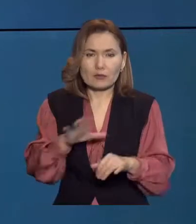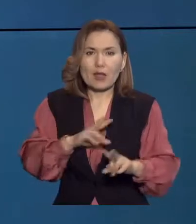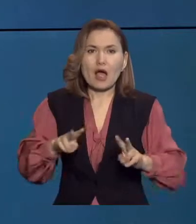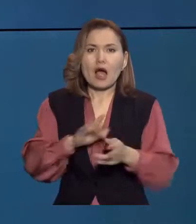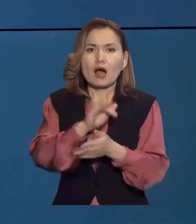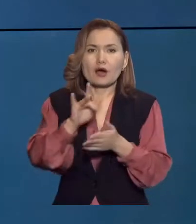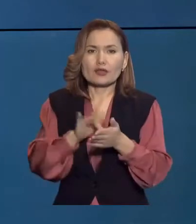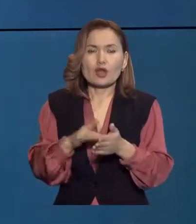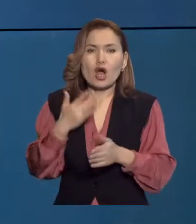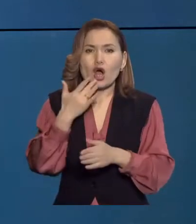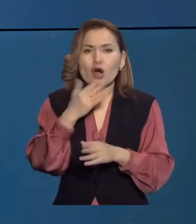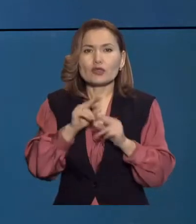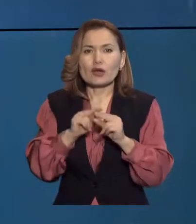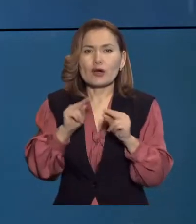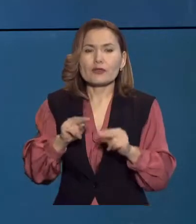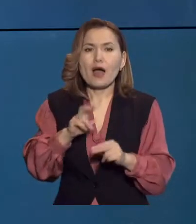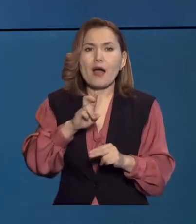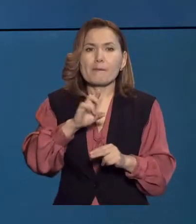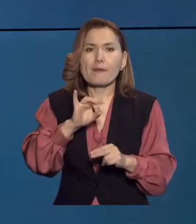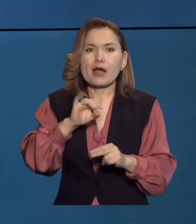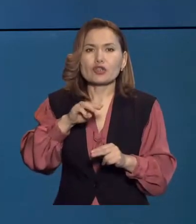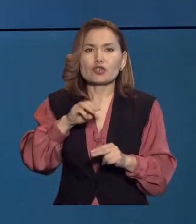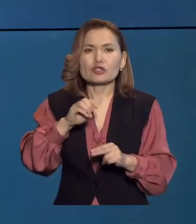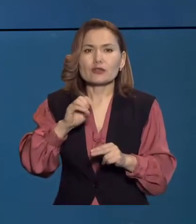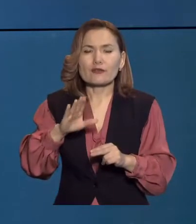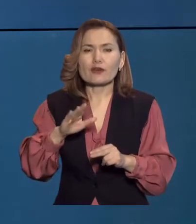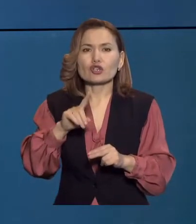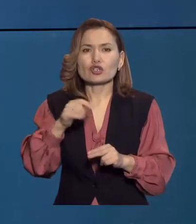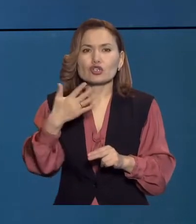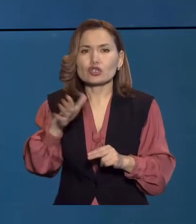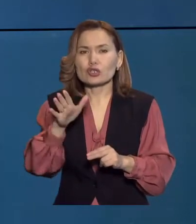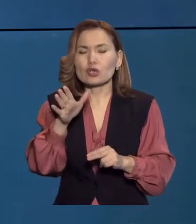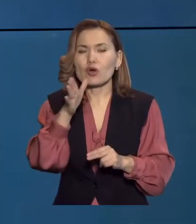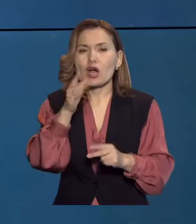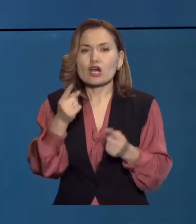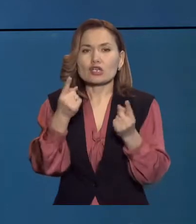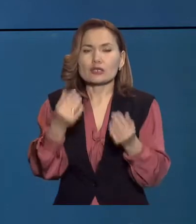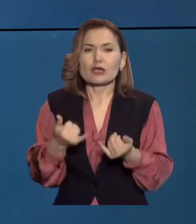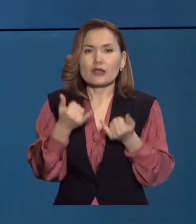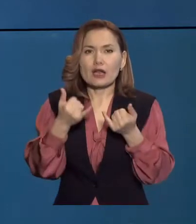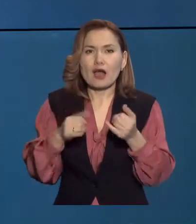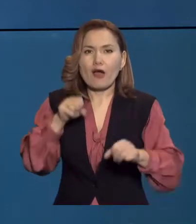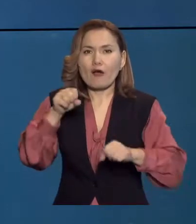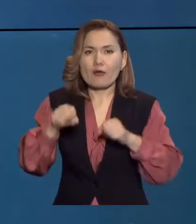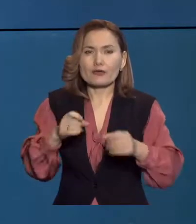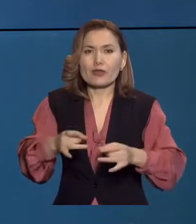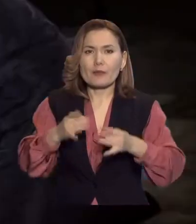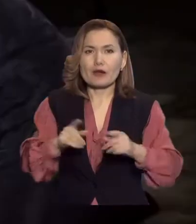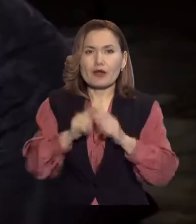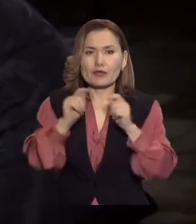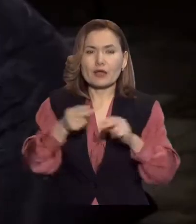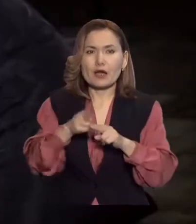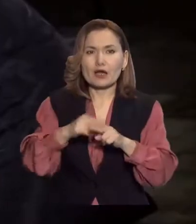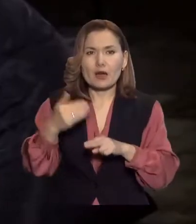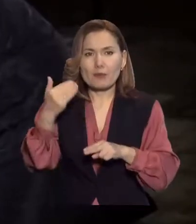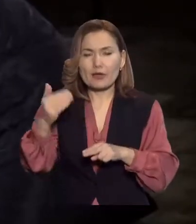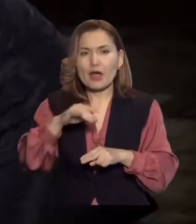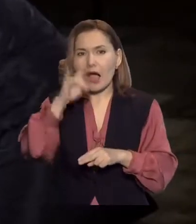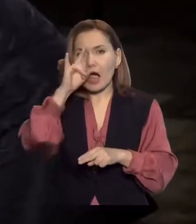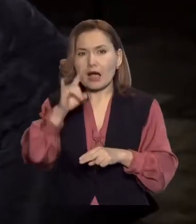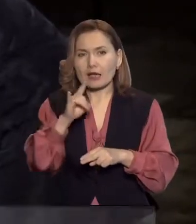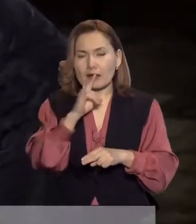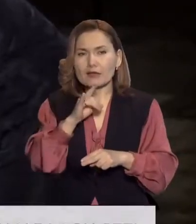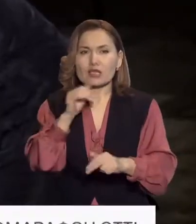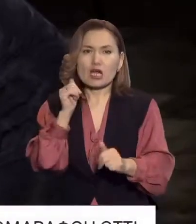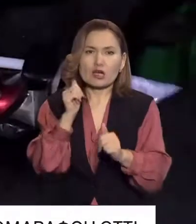Елордада Ұлтұстаз Ахмет Байтұрсыновтың 150 жылдығына арналған соло веломарафон өтті. Астаналық велошабандоз Ернат Мелісұлы өзінің бастамасымен Қазақстан